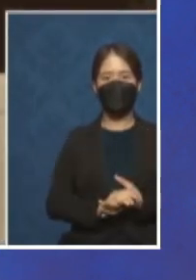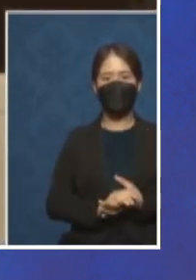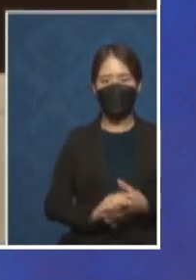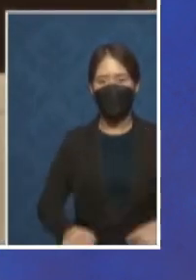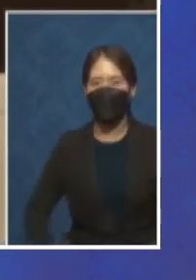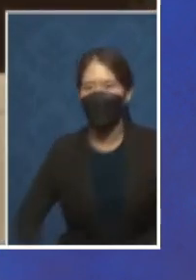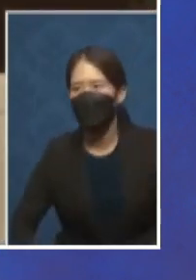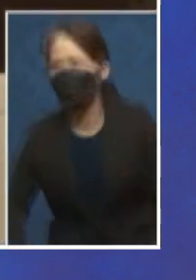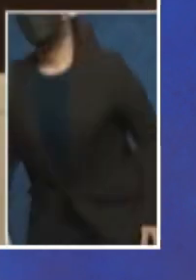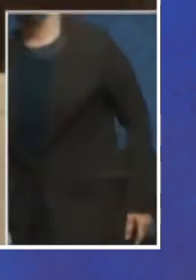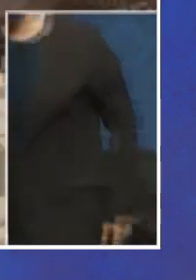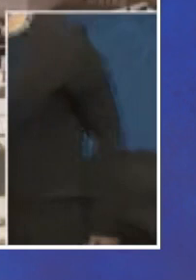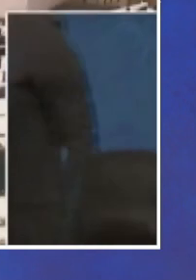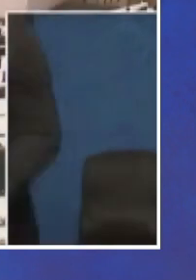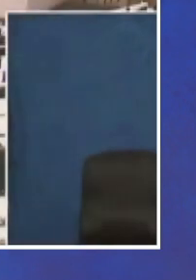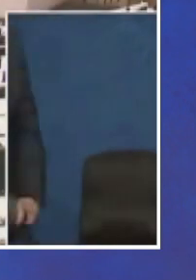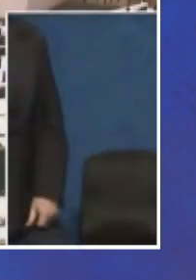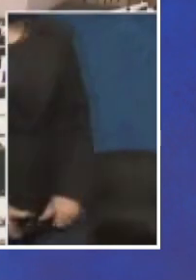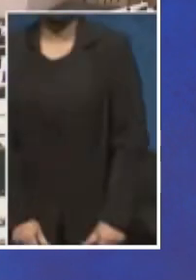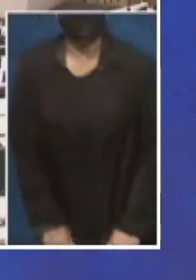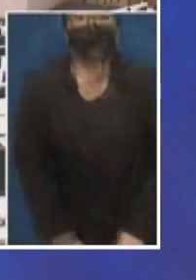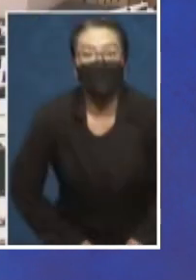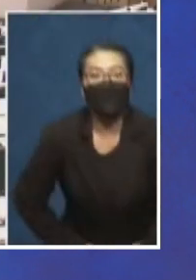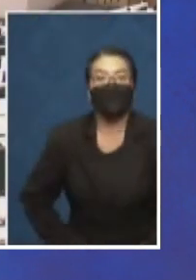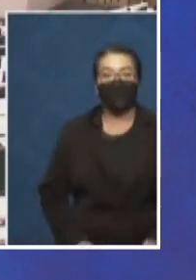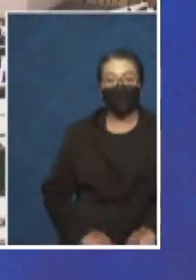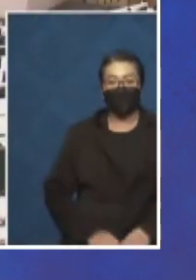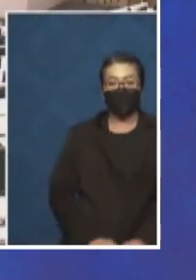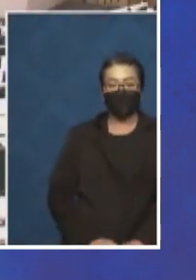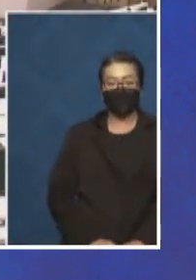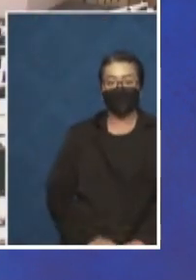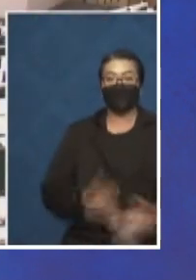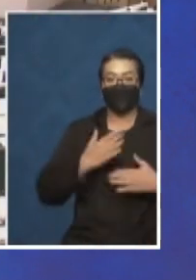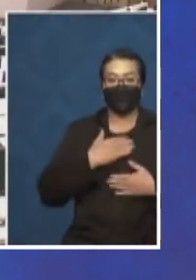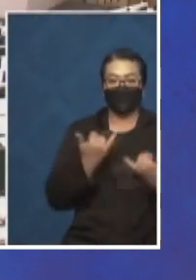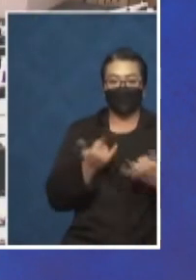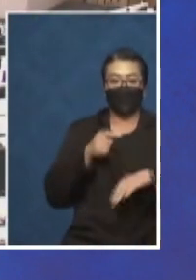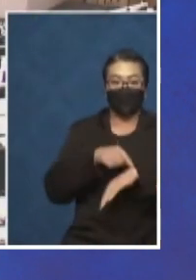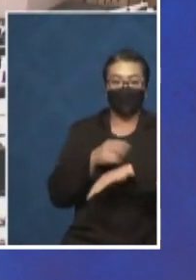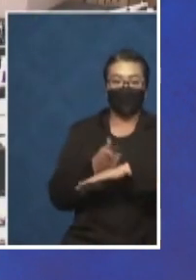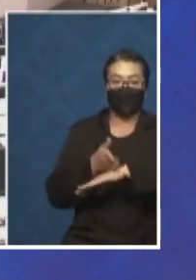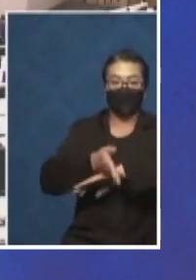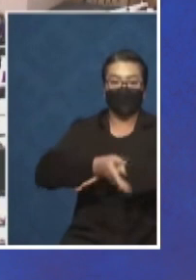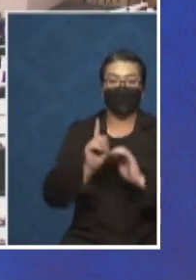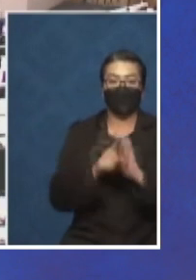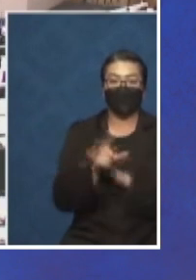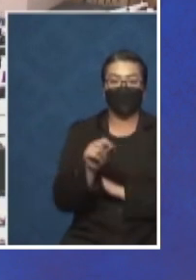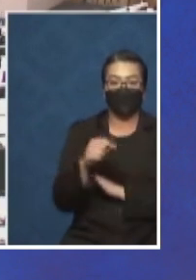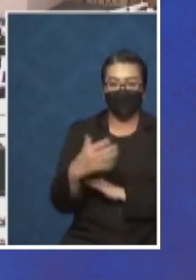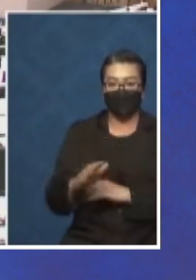บาลครับ ครับ ทำไมพรรคฝ่ายค้านจึงเล่นเกมนี้กันล่ะพี่วีปัญหามันอยู่ที่สอง